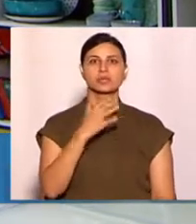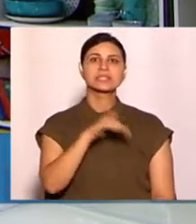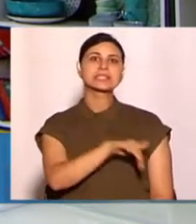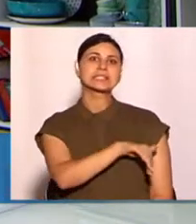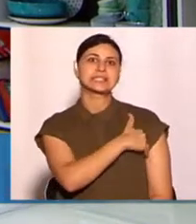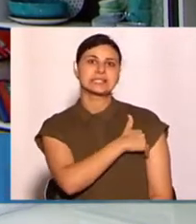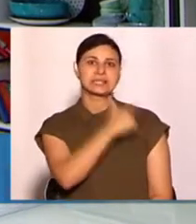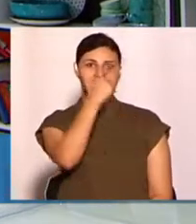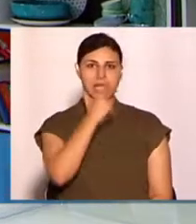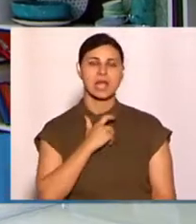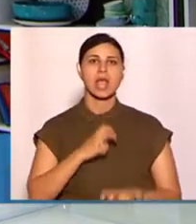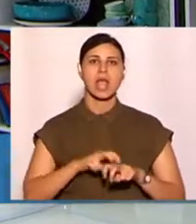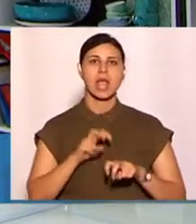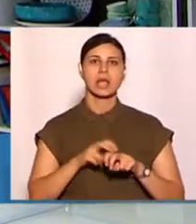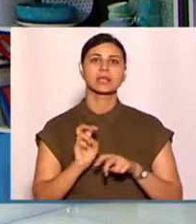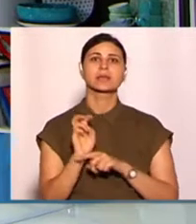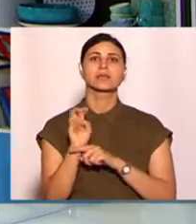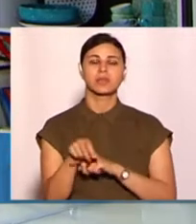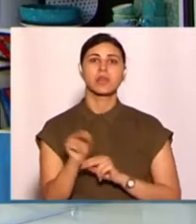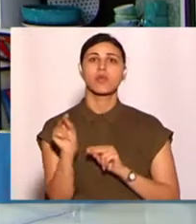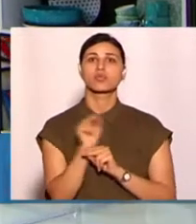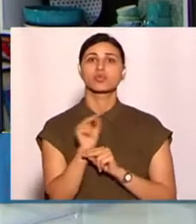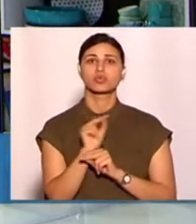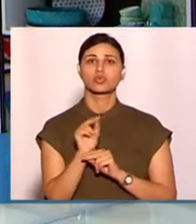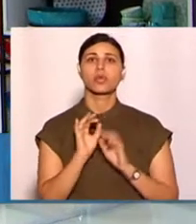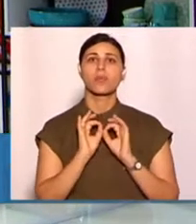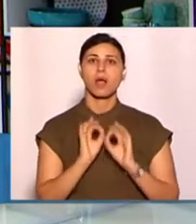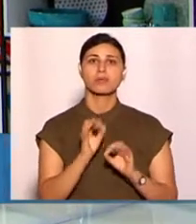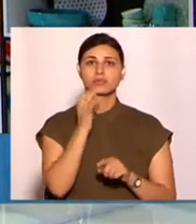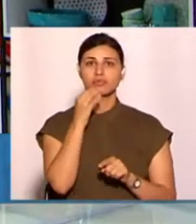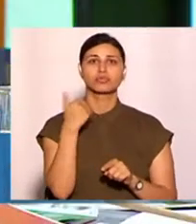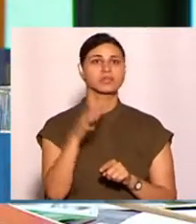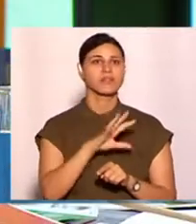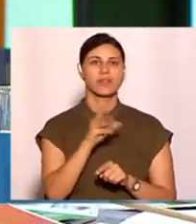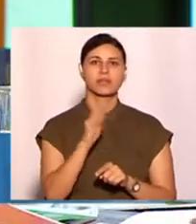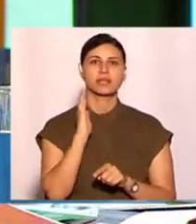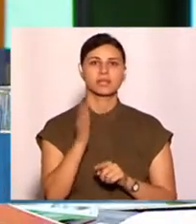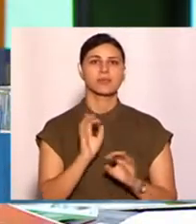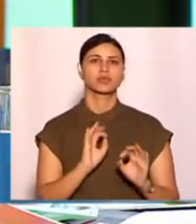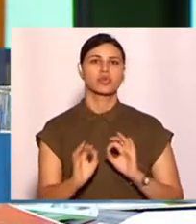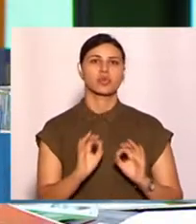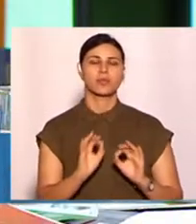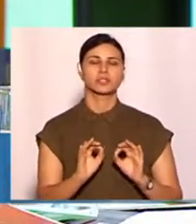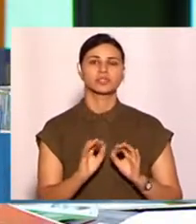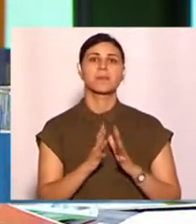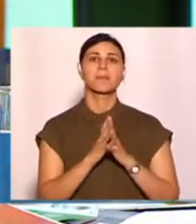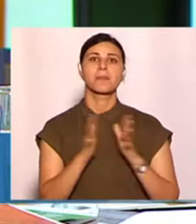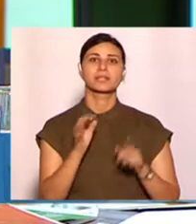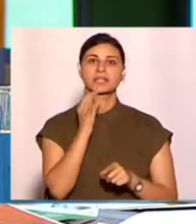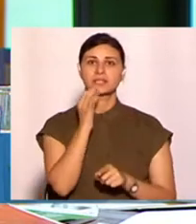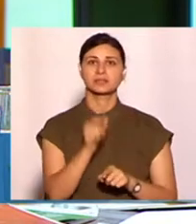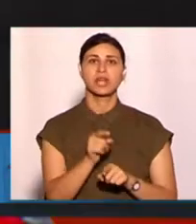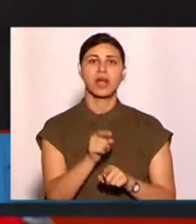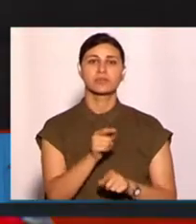და მიაკითხავენ ექიმს, სათანადო მკურნალობის შემდეგ ყველაფერი ჩადგება ნორმაში. მეცაც ვიტყვი, რომ